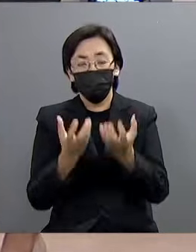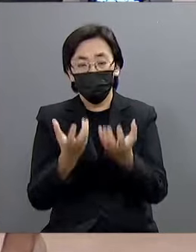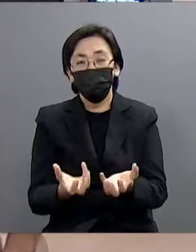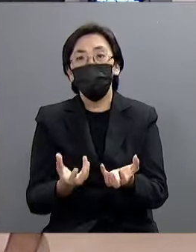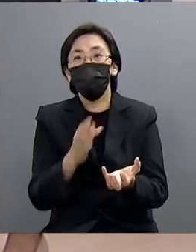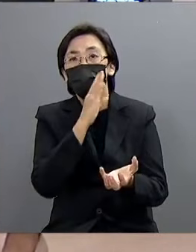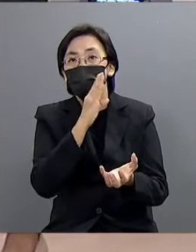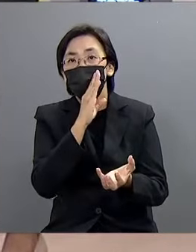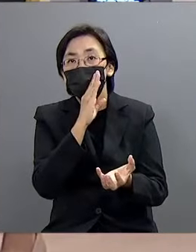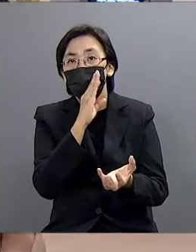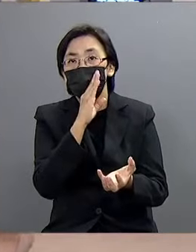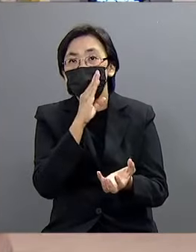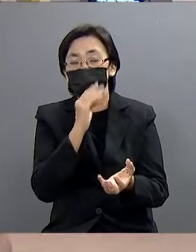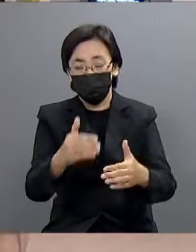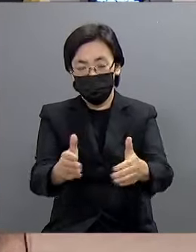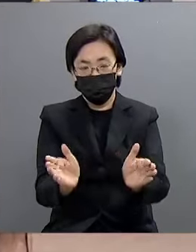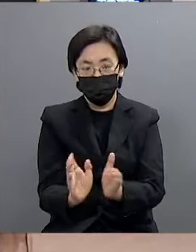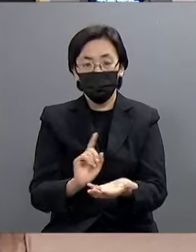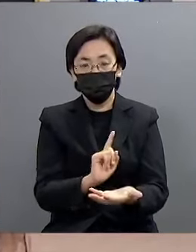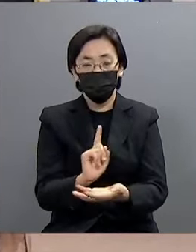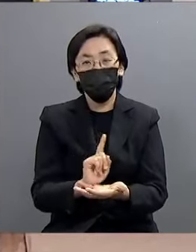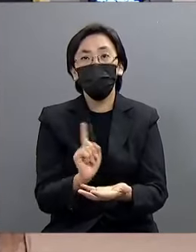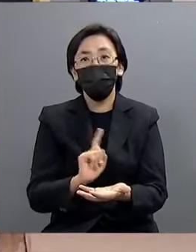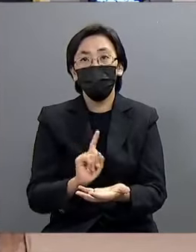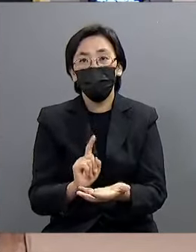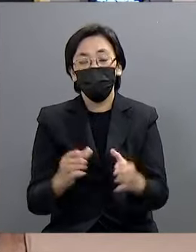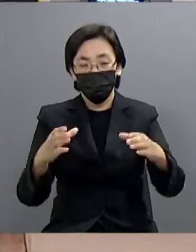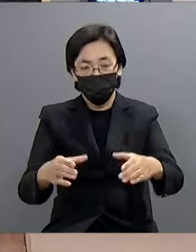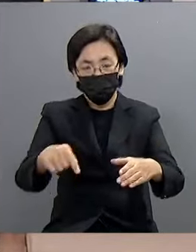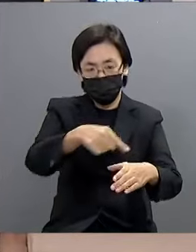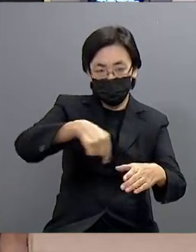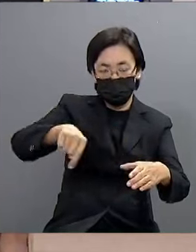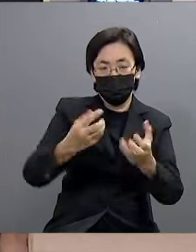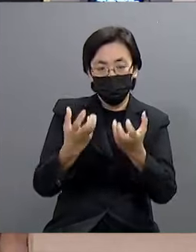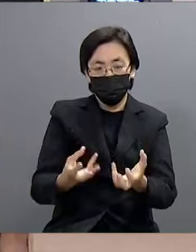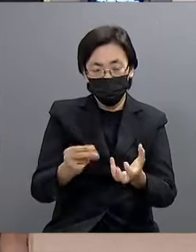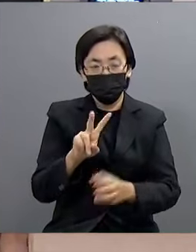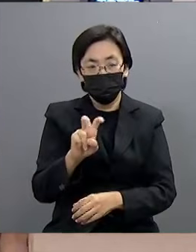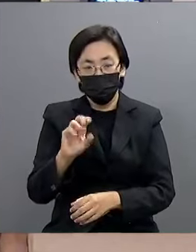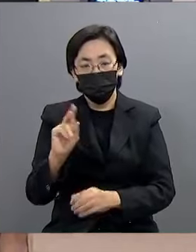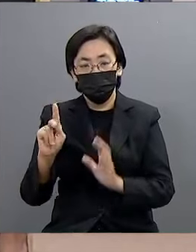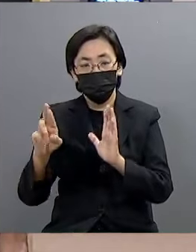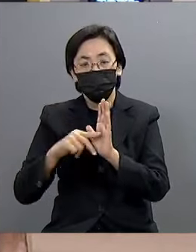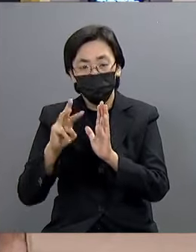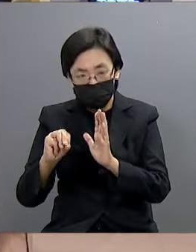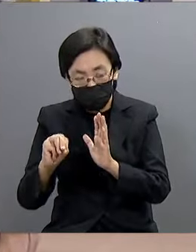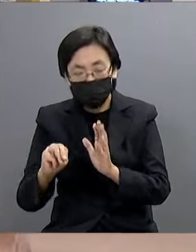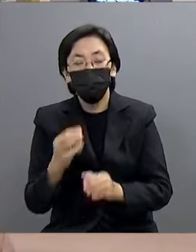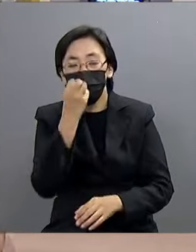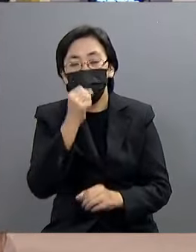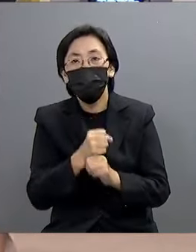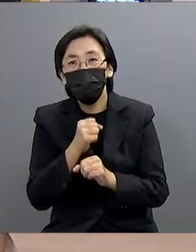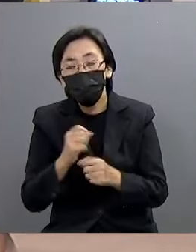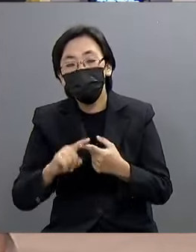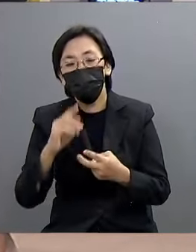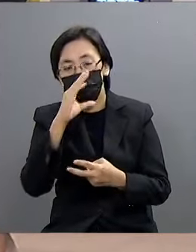ของเค้กอะไรเงี้ยค่ะเราก็ต้องมีแม่พิมพ์ของเค้กว่าอ๋อเขาประมาณเท่าไหร่250กรัมนะเราก็ต้องตวงน้ำหอมเราก็ต้องตวงว่าอ๋อเรา